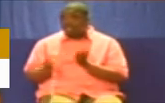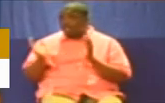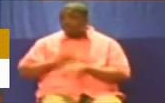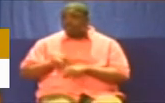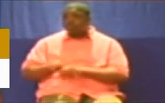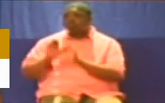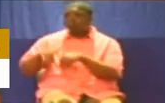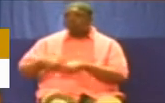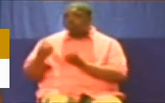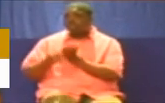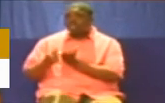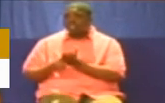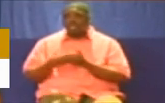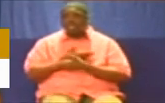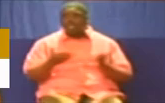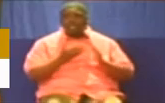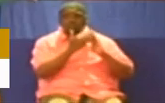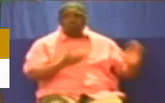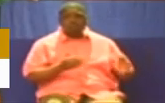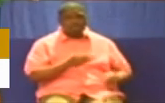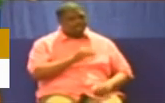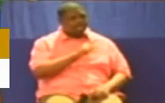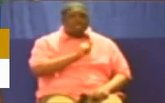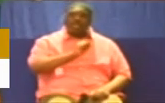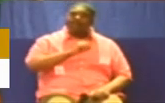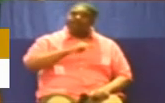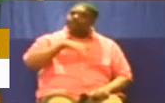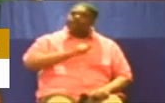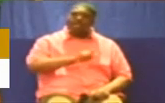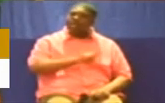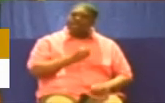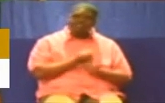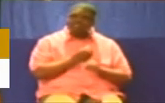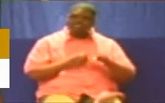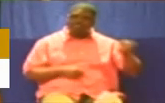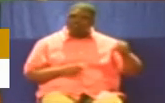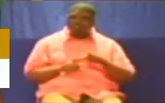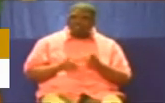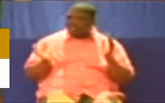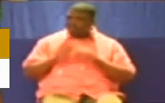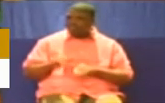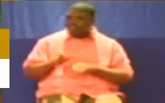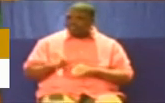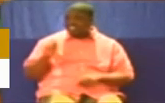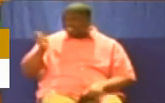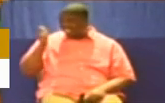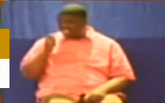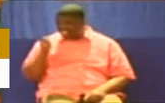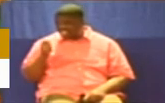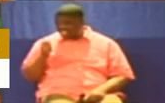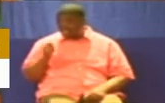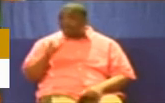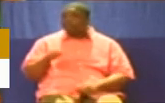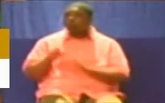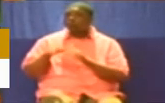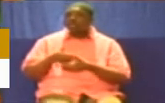ubunge Uganda hana nyumba Kampala. Haifanyiki hivyo. Hamalizi ubunge Kenya, mbunge